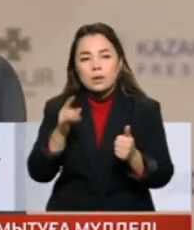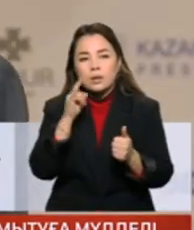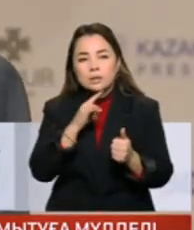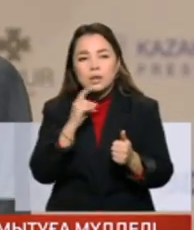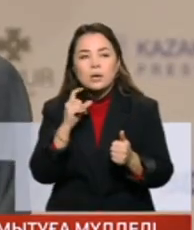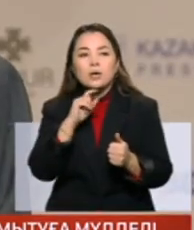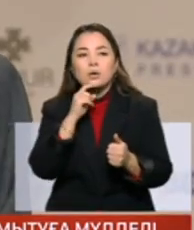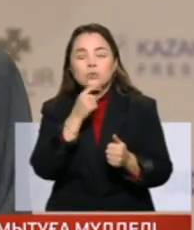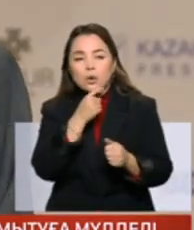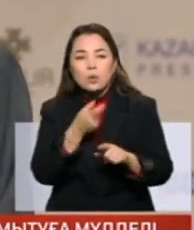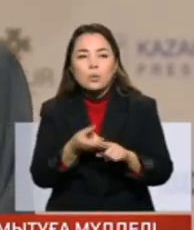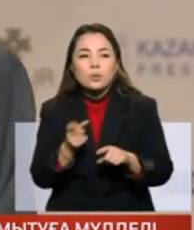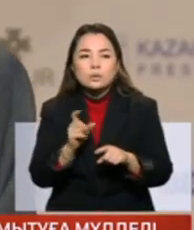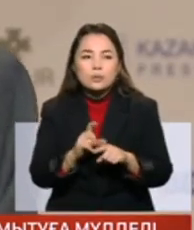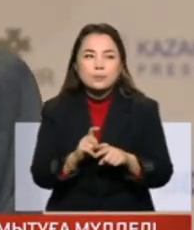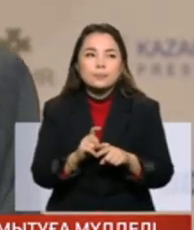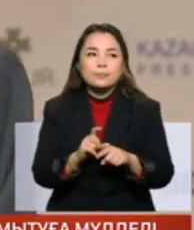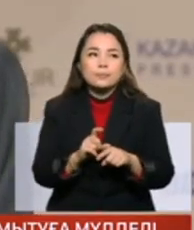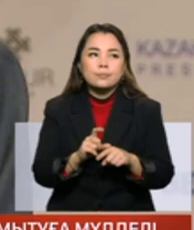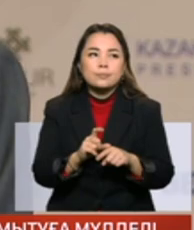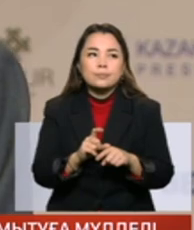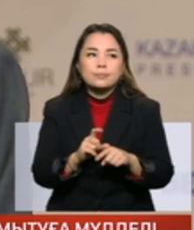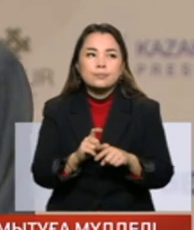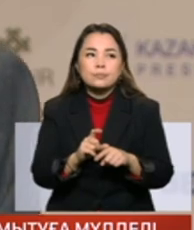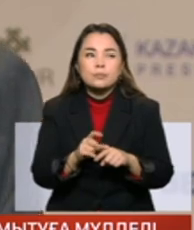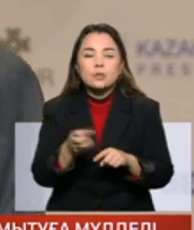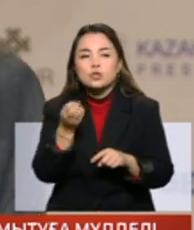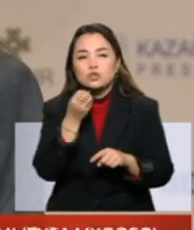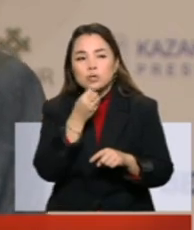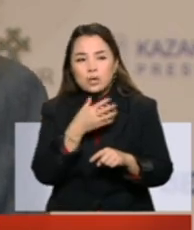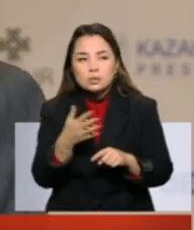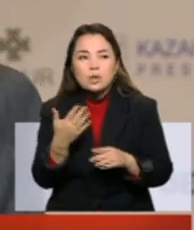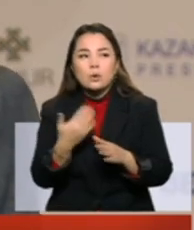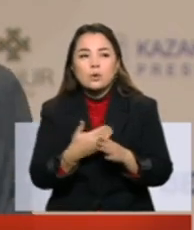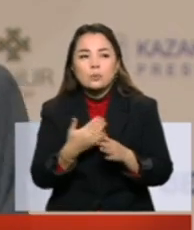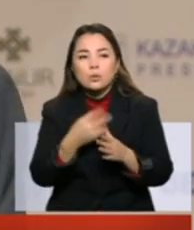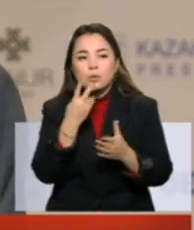Қазақстан экономикасына өте жақсы көмек көрсететін еді.